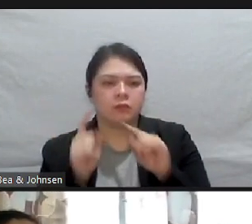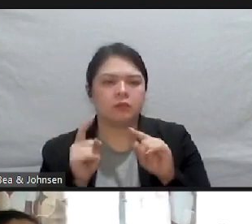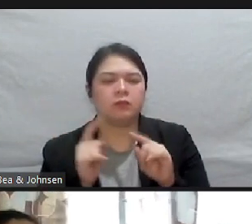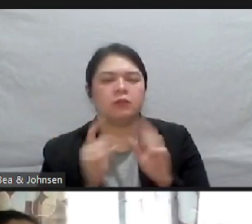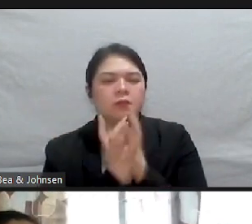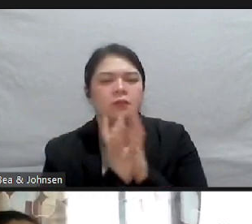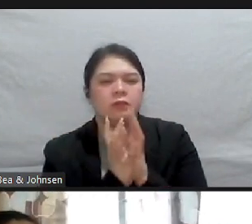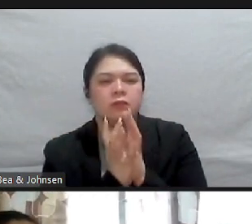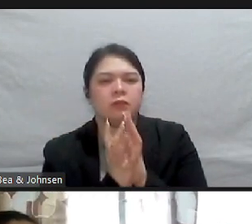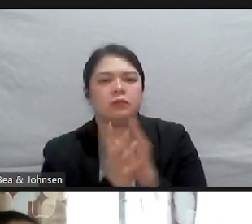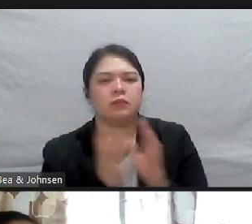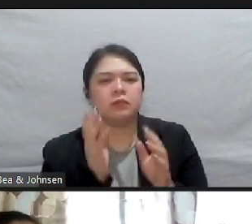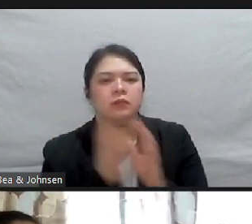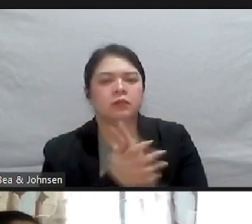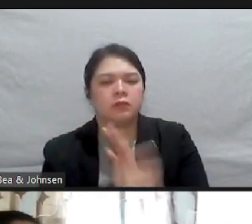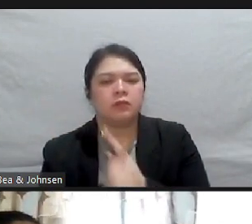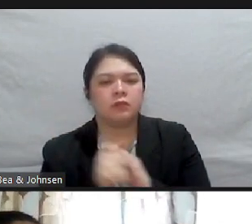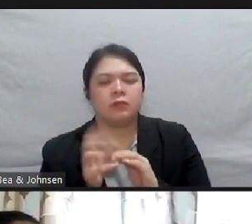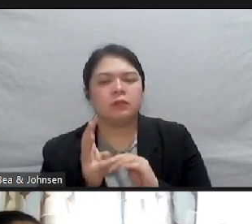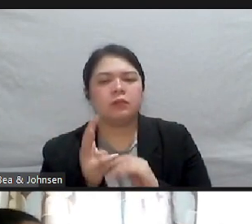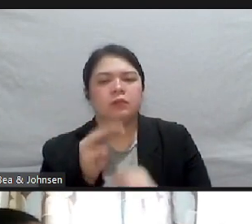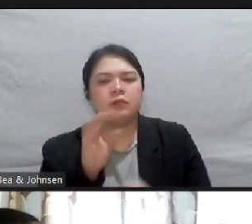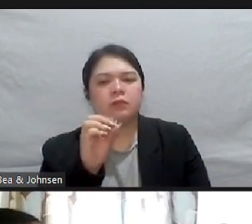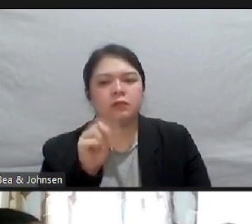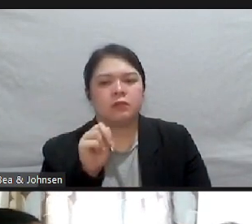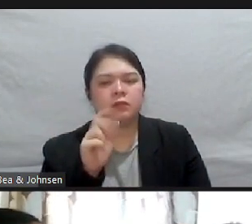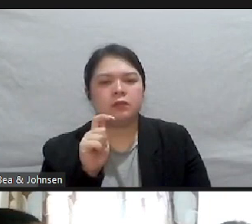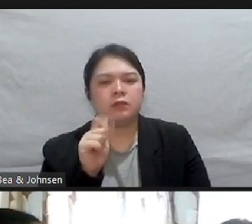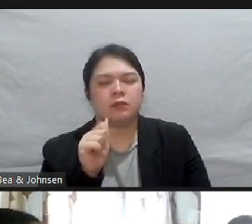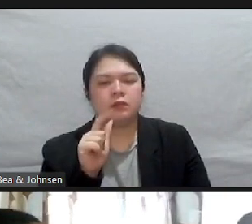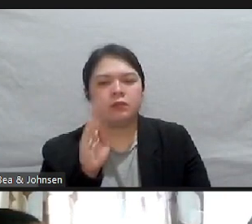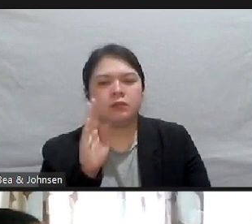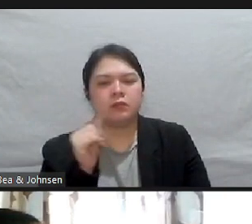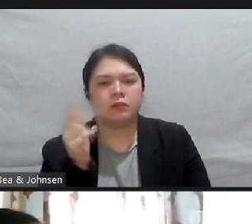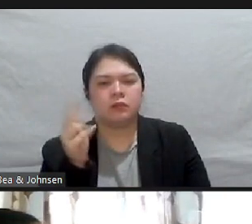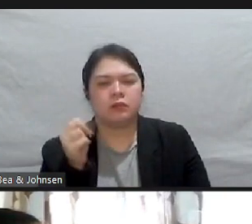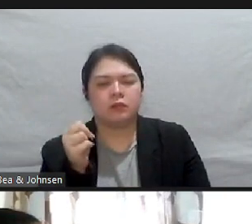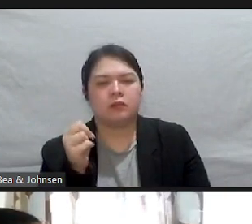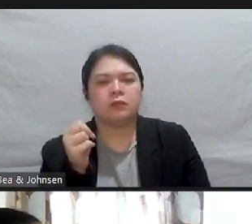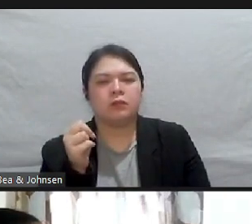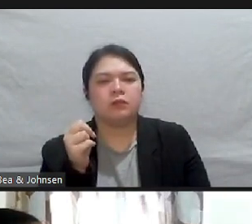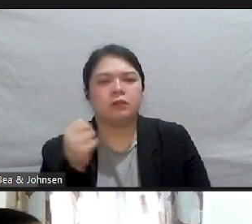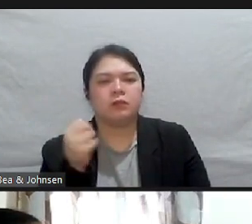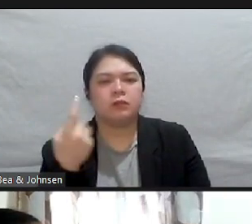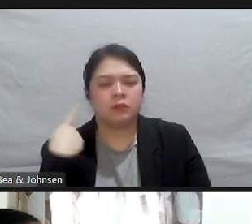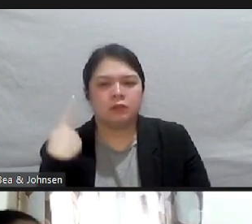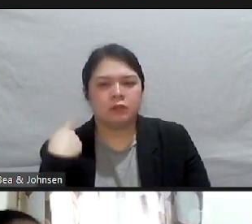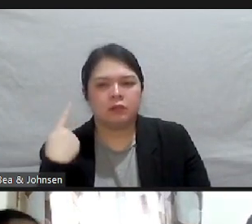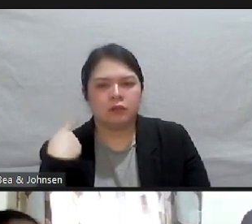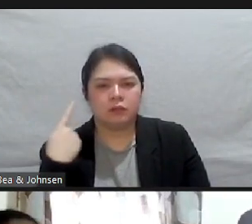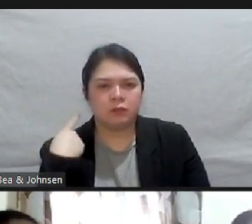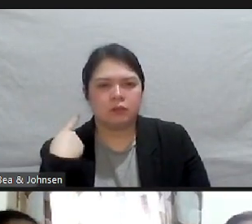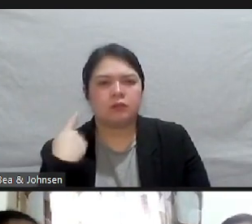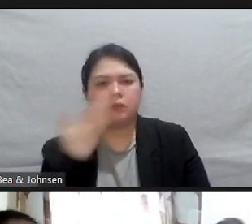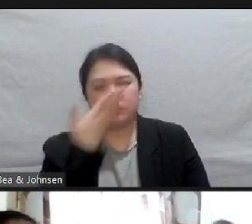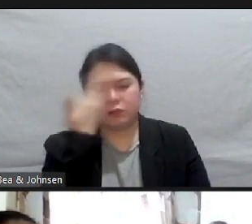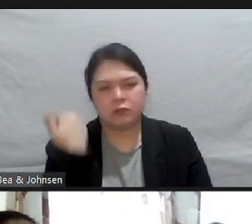na marunong sa Montalban, na marunong pang magdumagat. Kasi she totally, nakalimutan na niya yung salita nila,